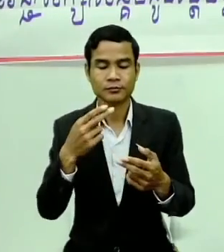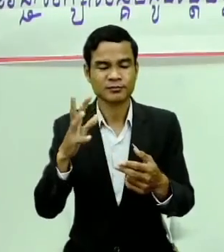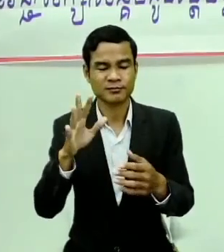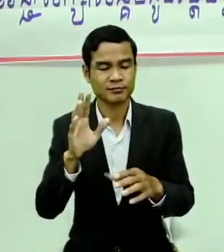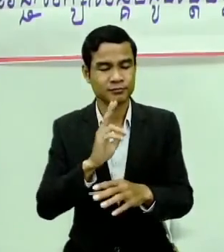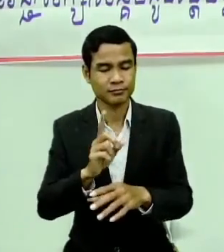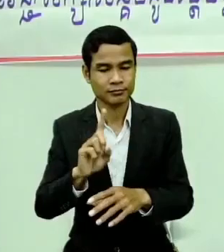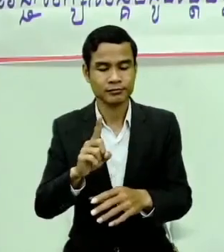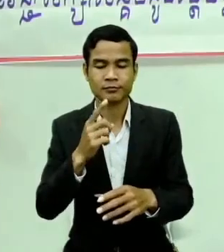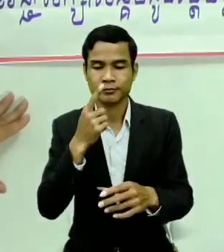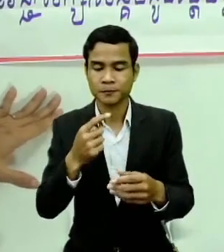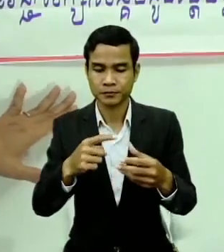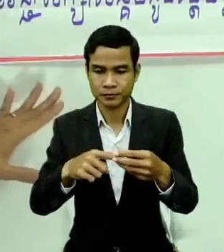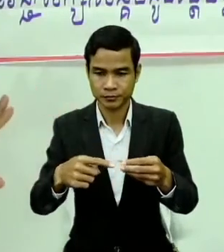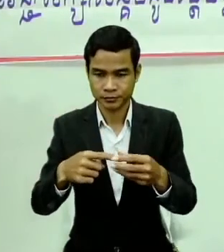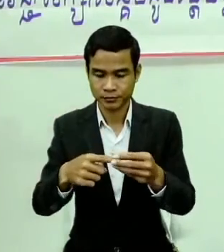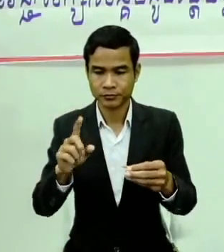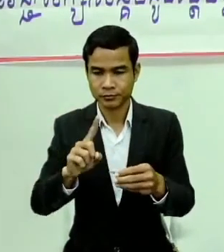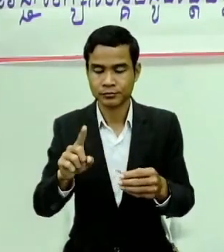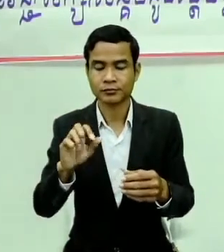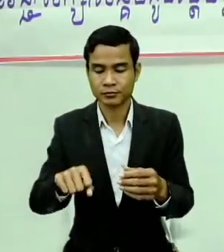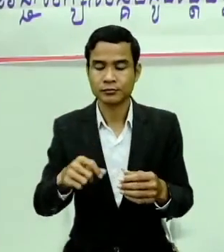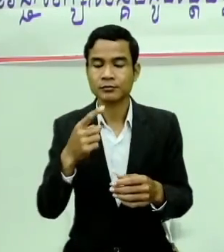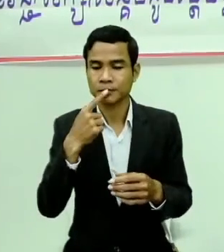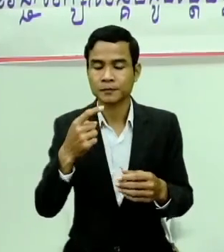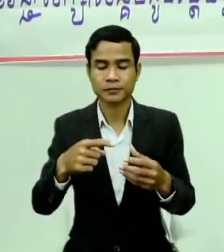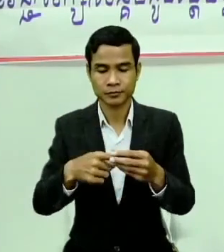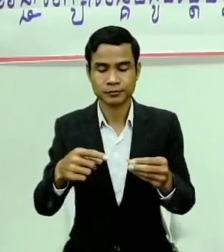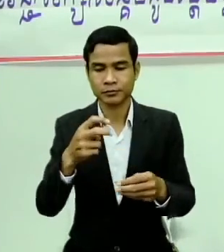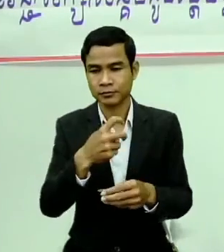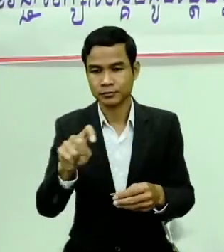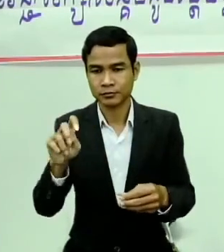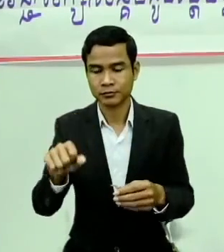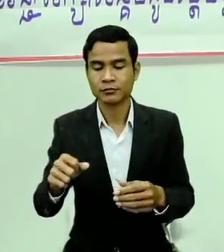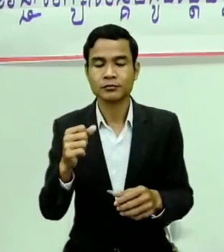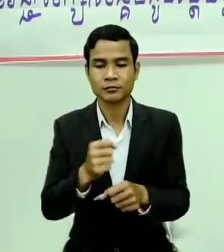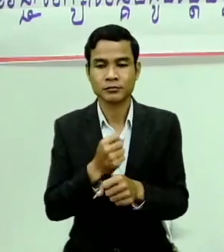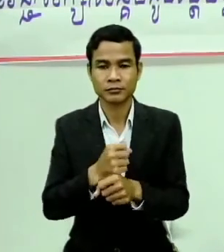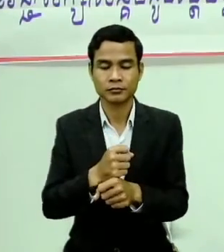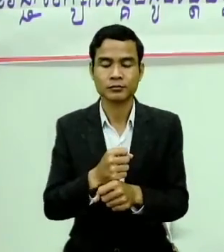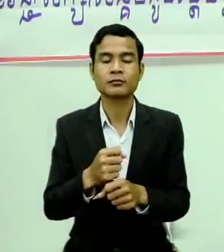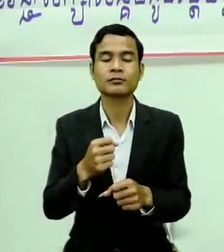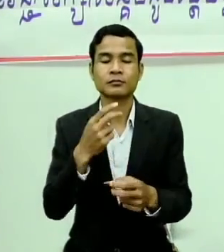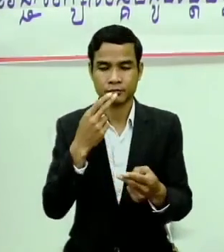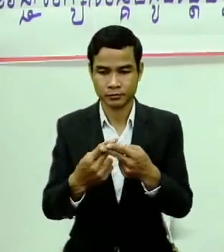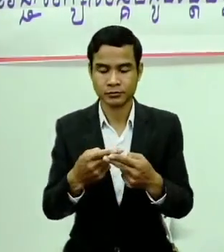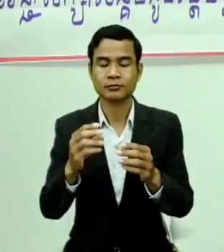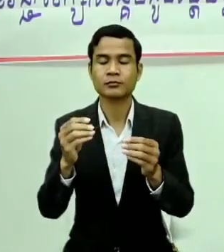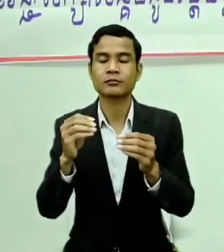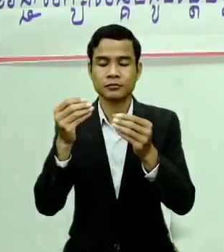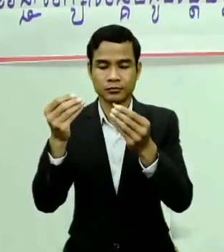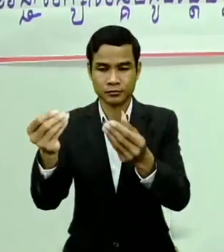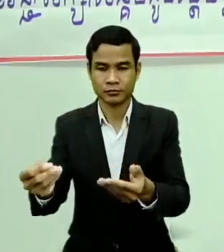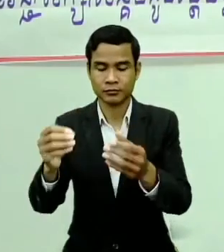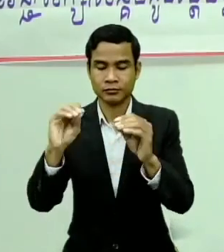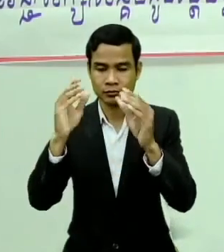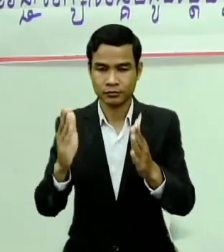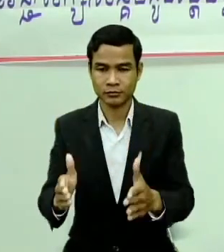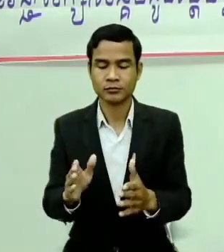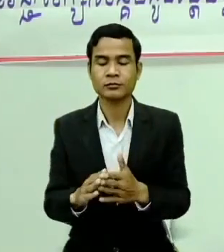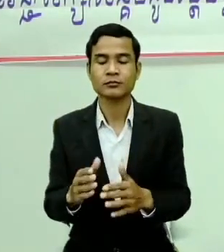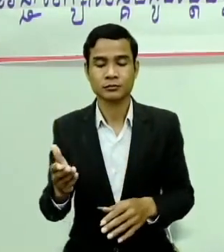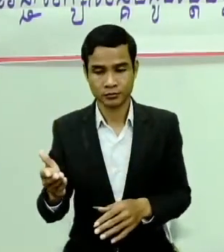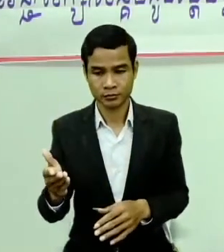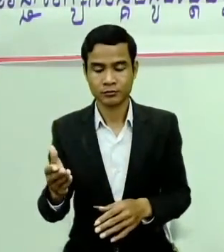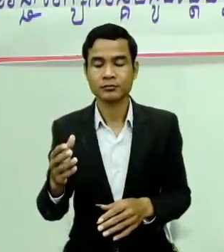á. Nếu chùm lái kháng kháu sống con trao bị bỏ khiều. Vì bố viết cứ chia cạch cá đại đá ái cử kẻ. Mình tha